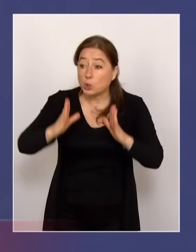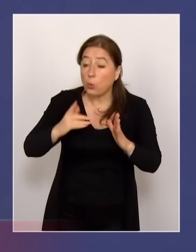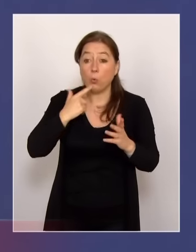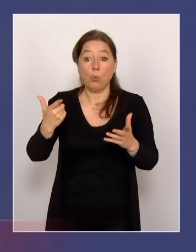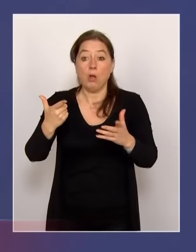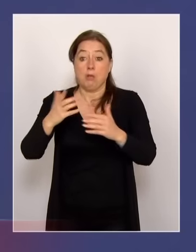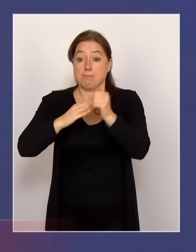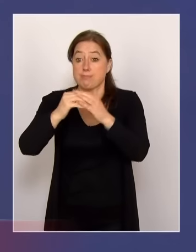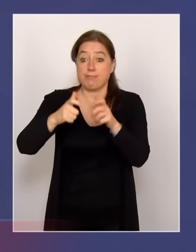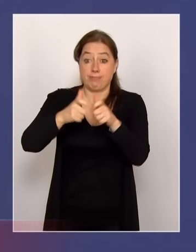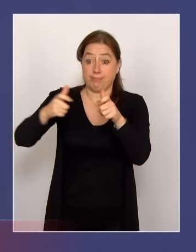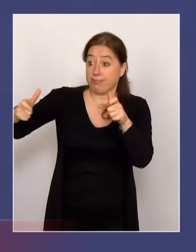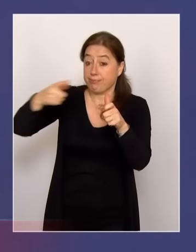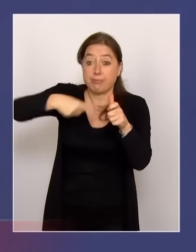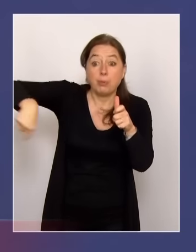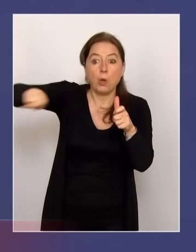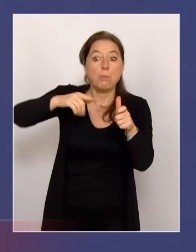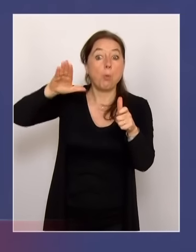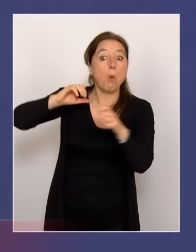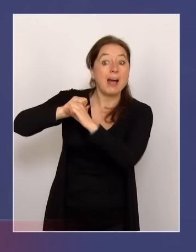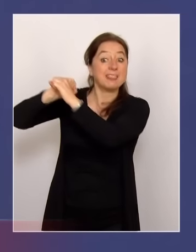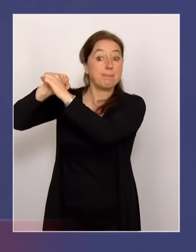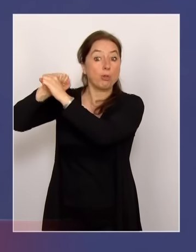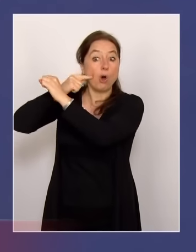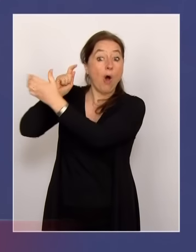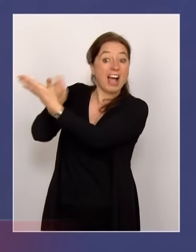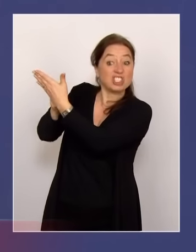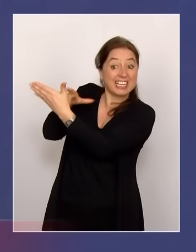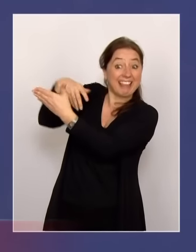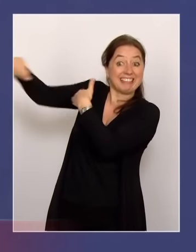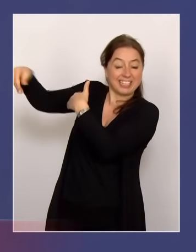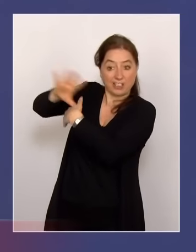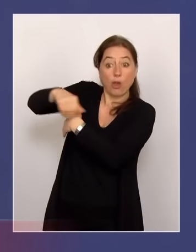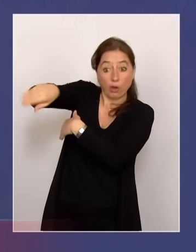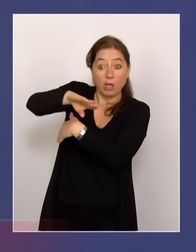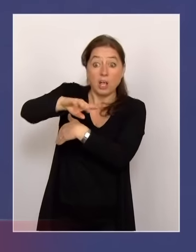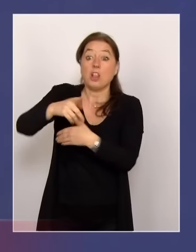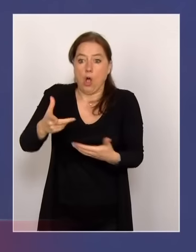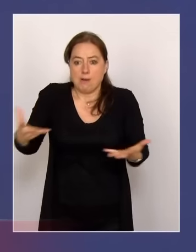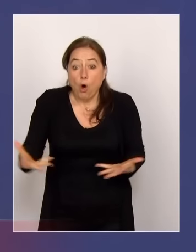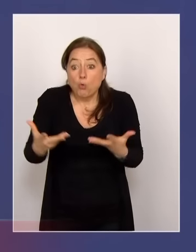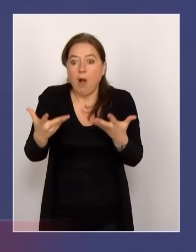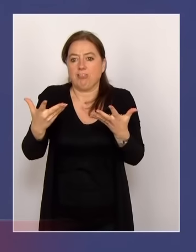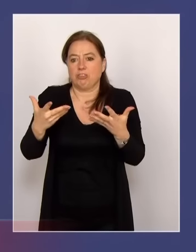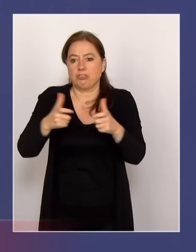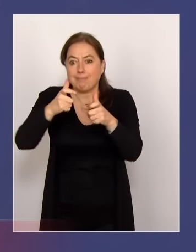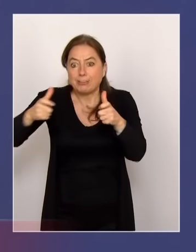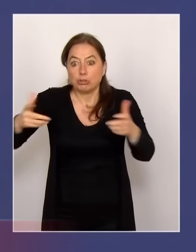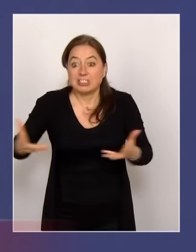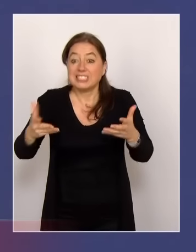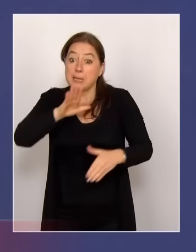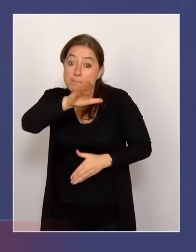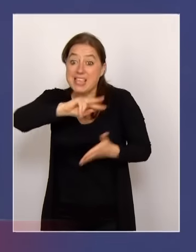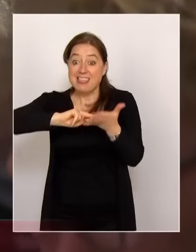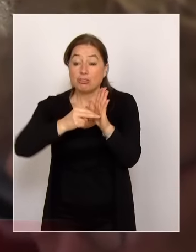innovant, de réduction de nos dépendances sont là. Et donc, la réindustrialisation verte, c'est l'Europe qui la